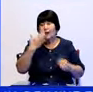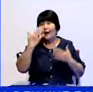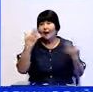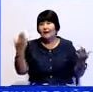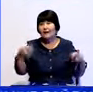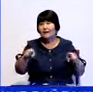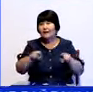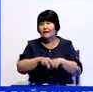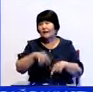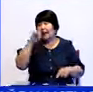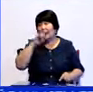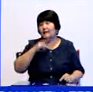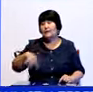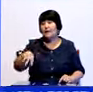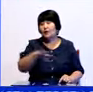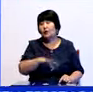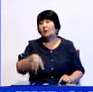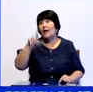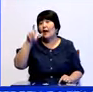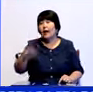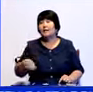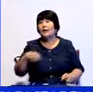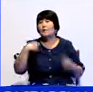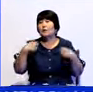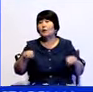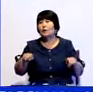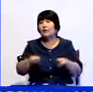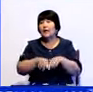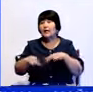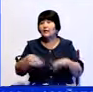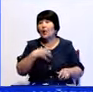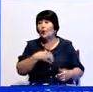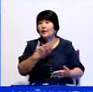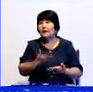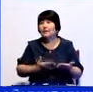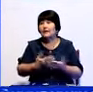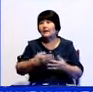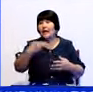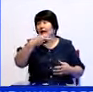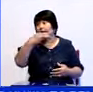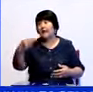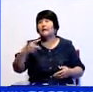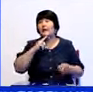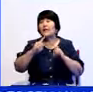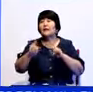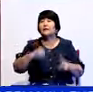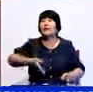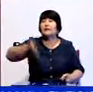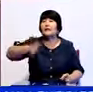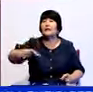халықаралық тетіктері Қазақстан Республикасындағы адам саудасына қарсы іс-қимылдың өзекті мәселелері тақырыбында семинар-тренинг өтті.